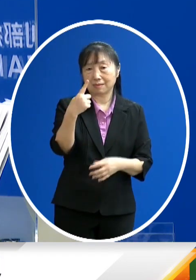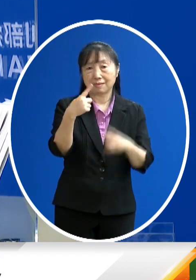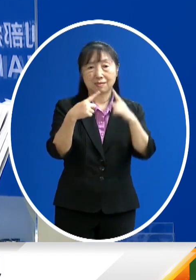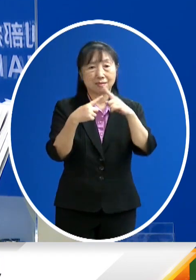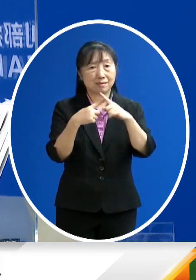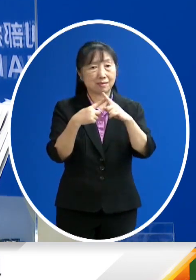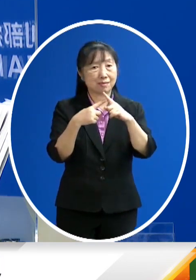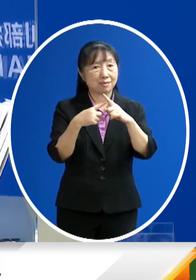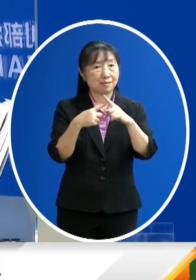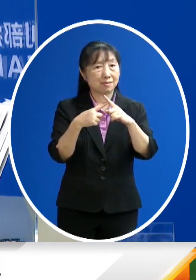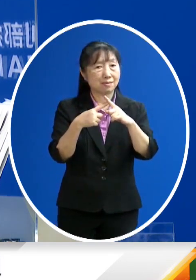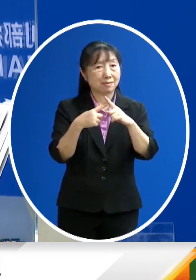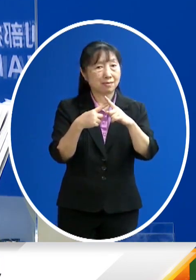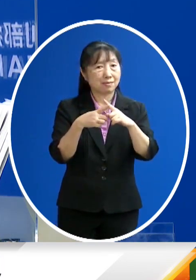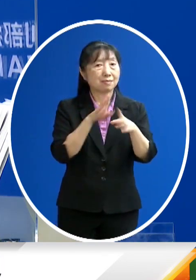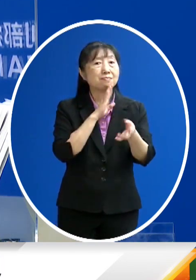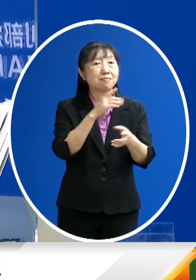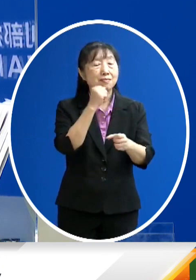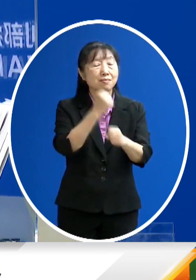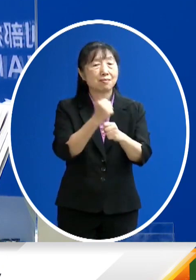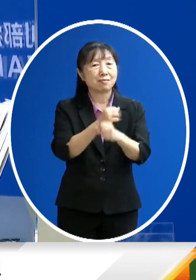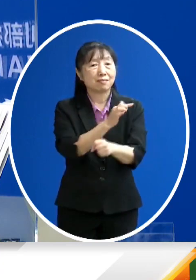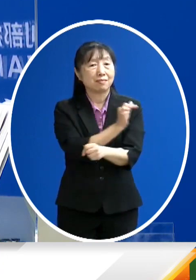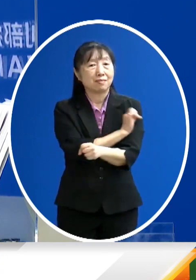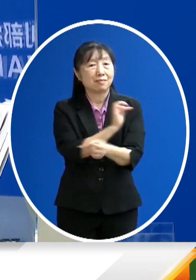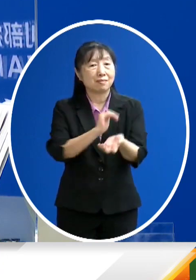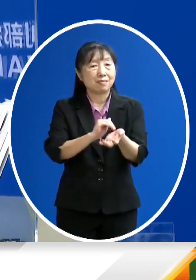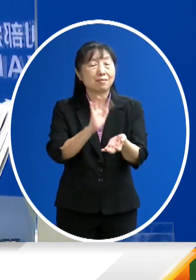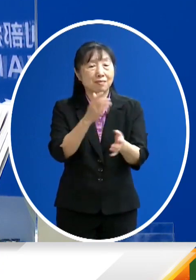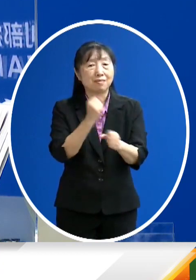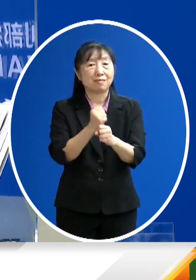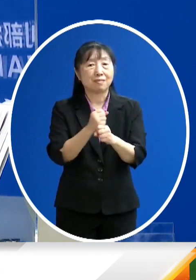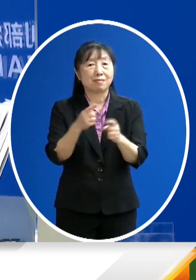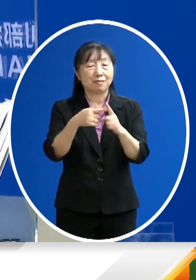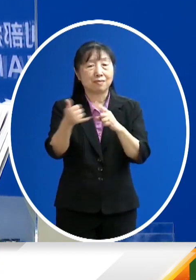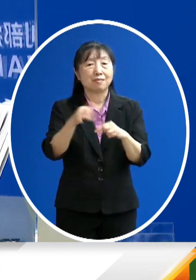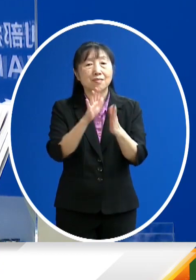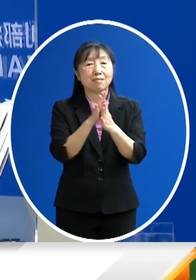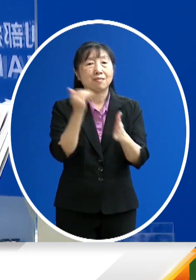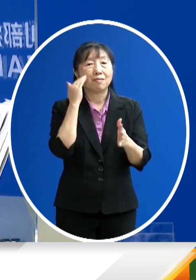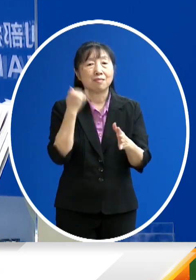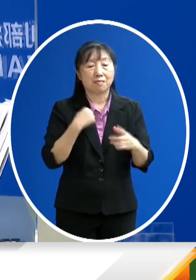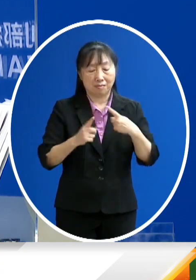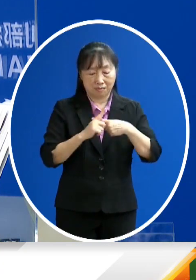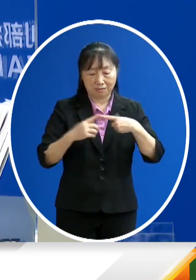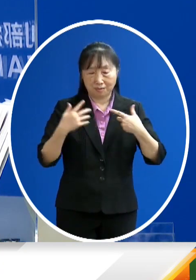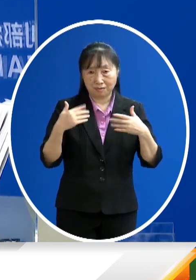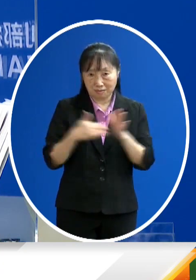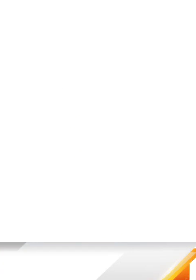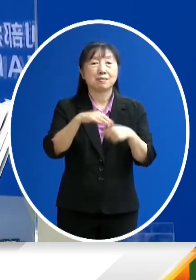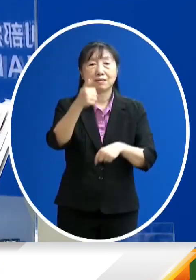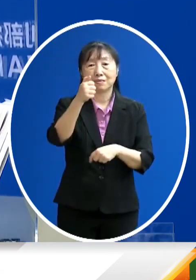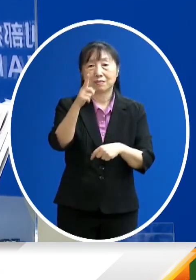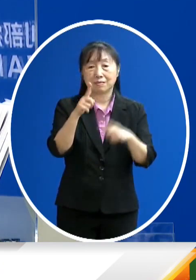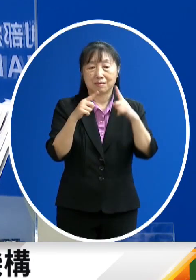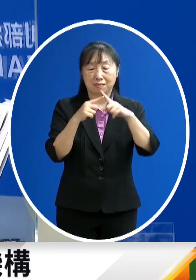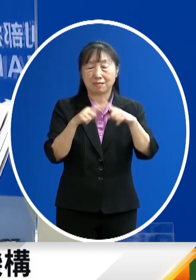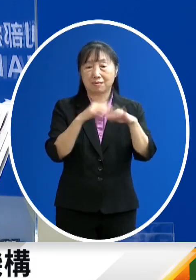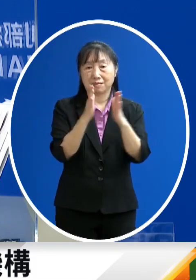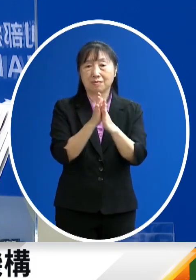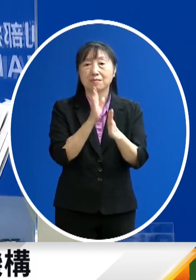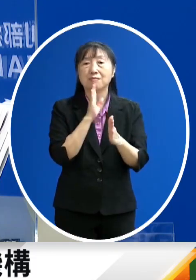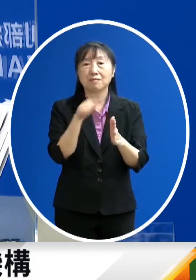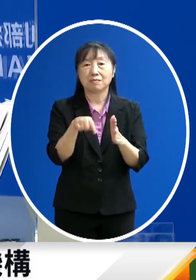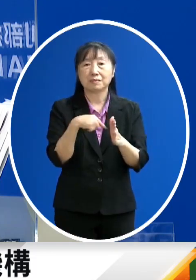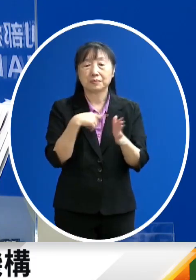个医疗工作人员被应该是确诊后被召回来照顾这个确诊者，实际上都是在我们